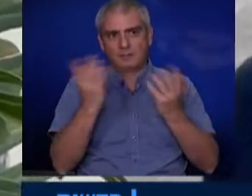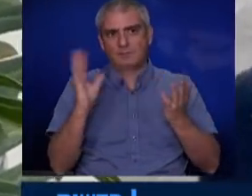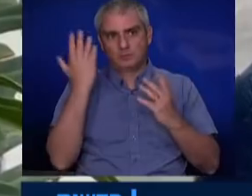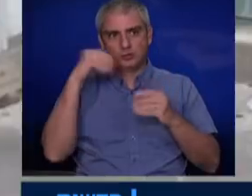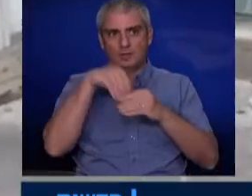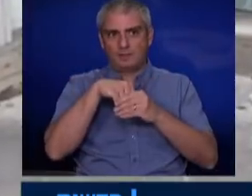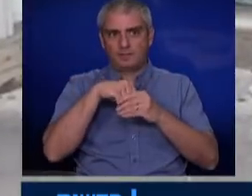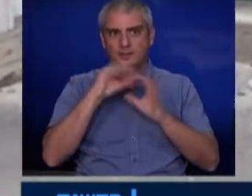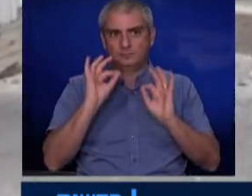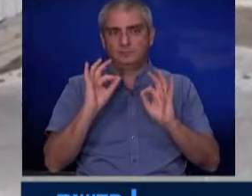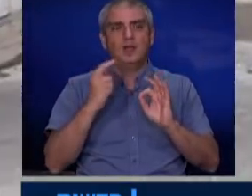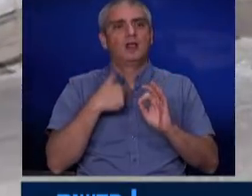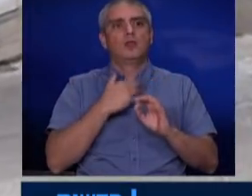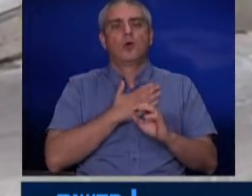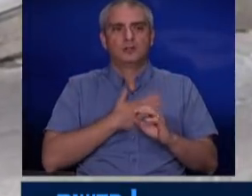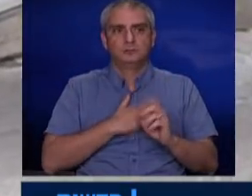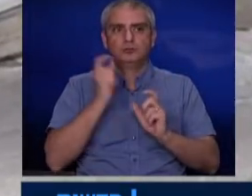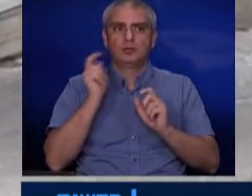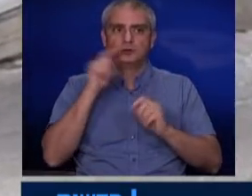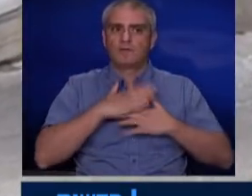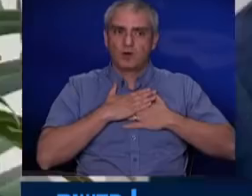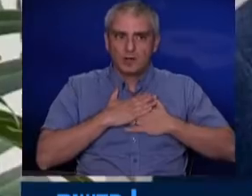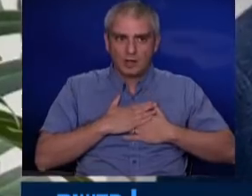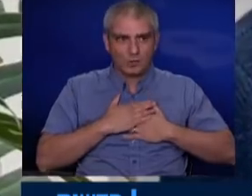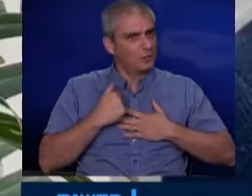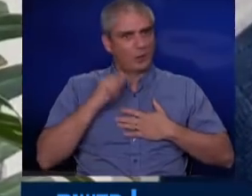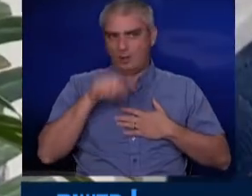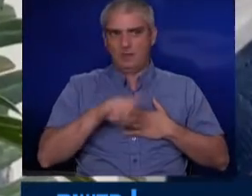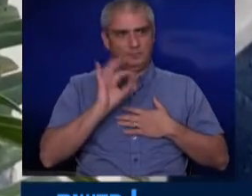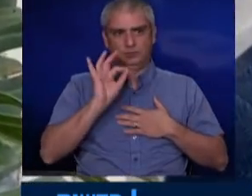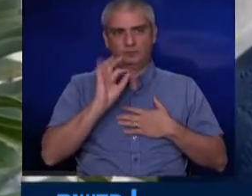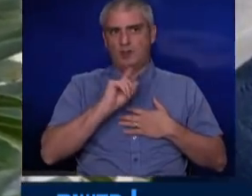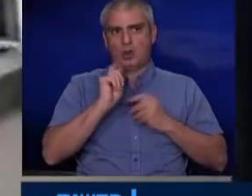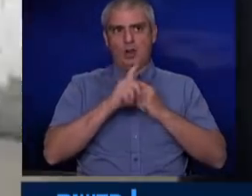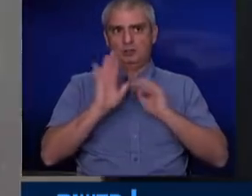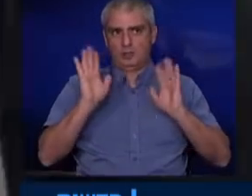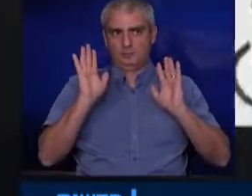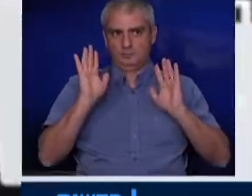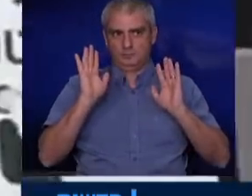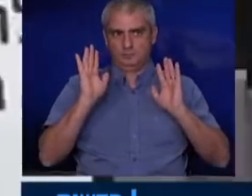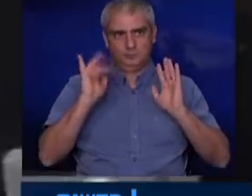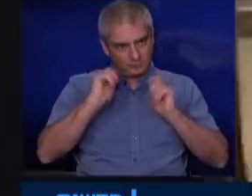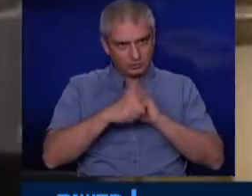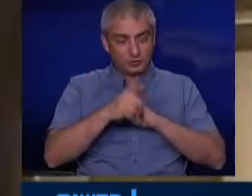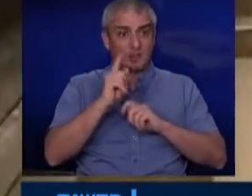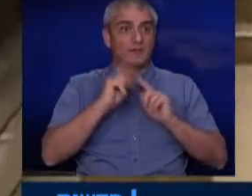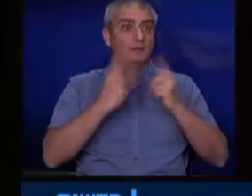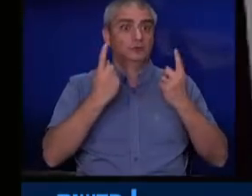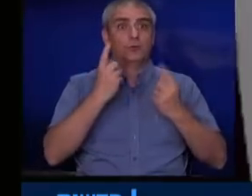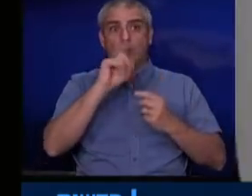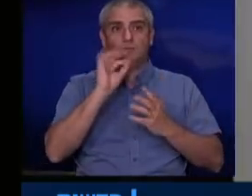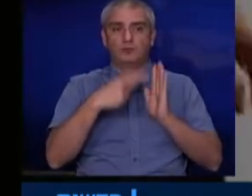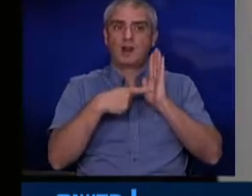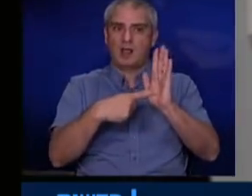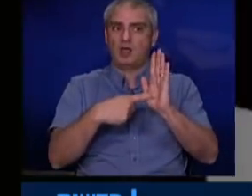בפנים בפועל. אנחנו רוצים שאנשים יירגעו. אנחנו לא באים לפה כדי לא לשלם. למרבה האבסורד, ואולי כדי להראות